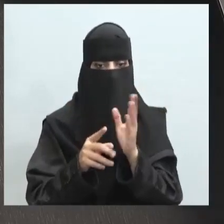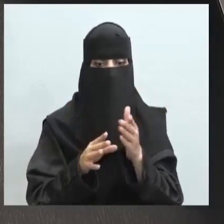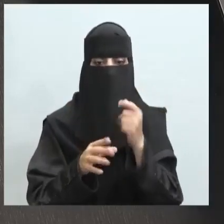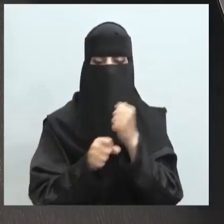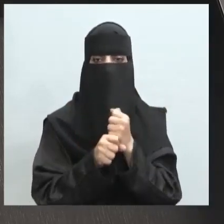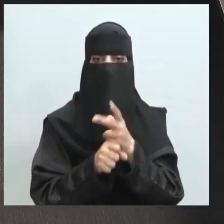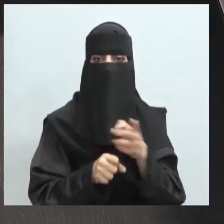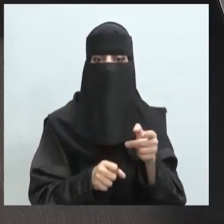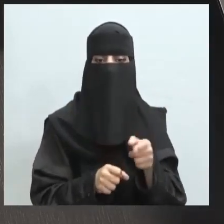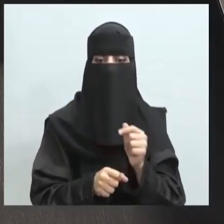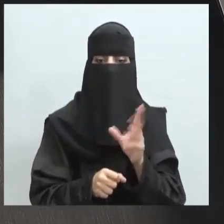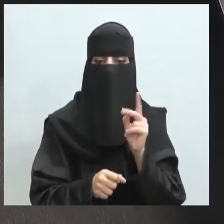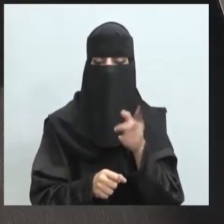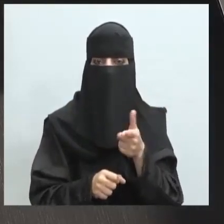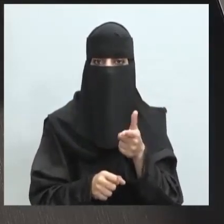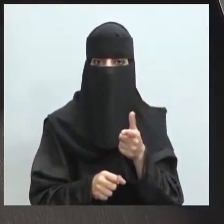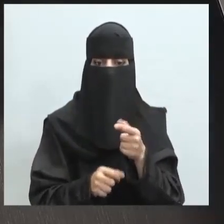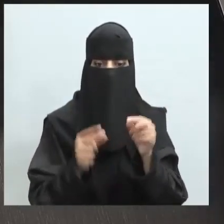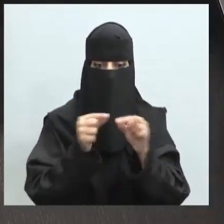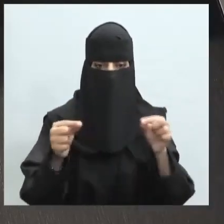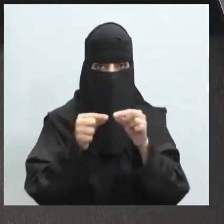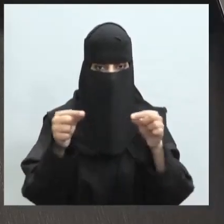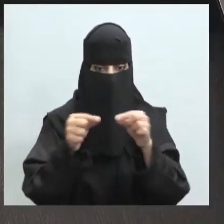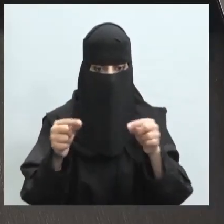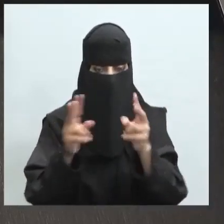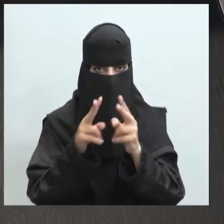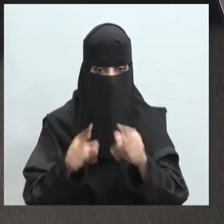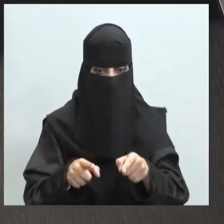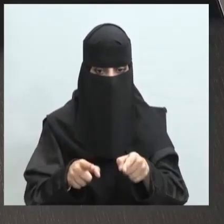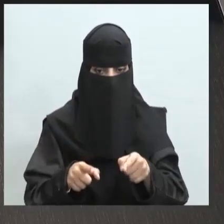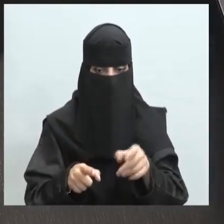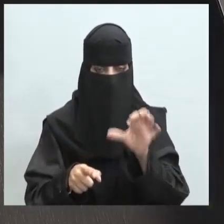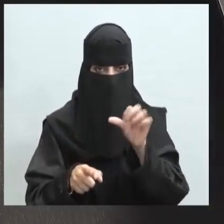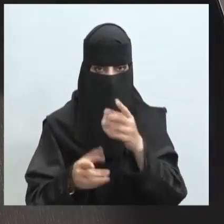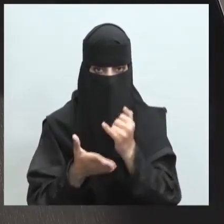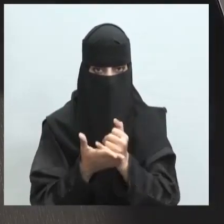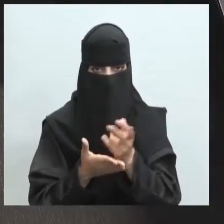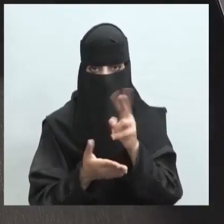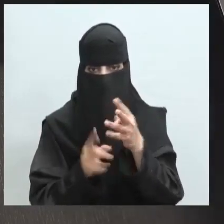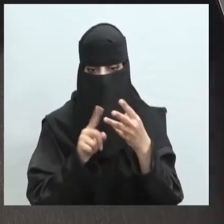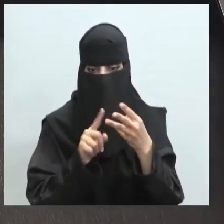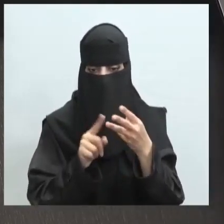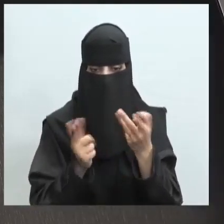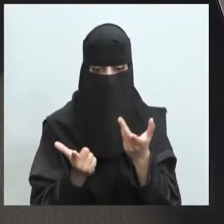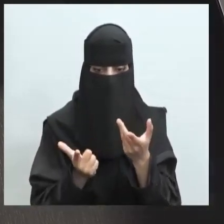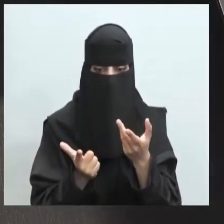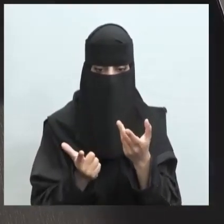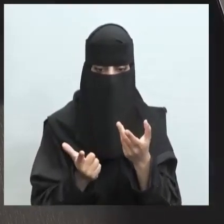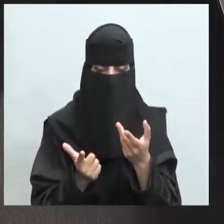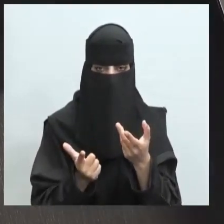مقاومه اخرى كذلك لدينا اسلاك كما تشاهدون امامكم ولدينا كما تلاحظون